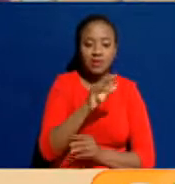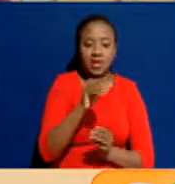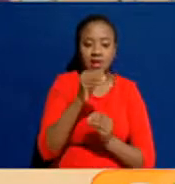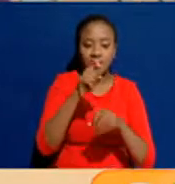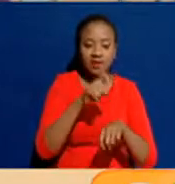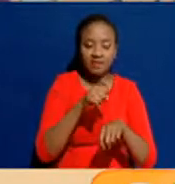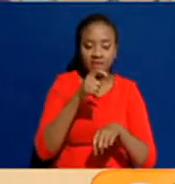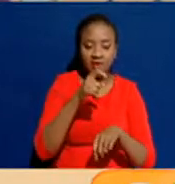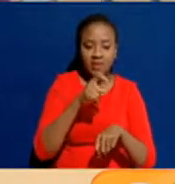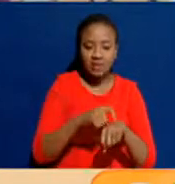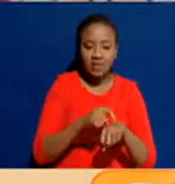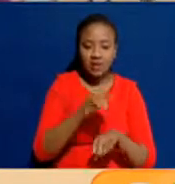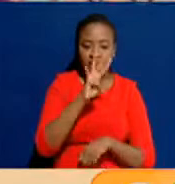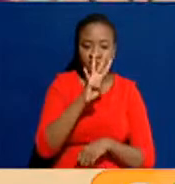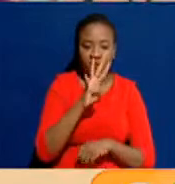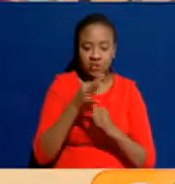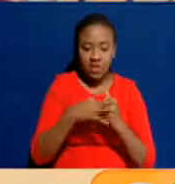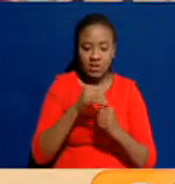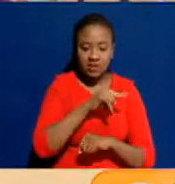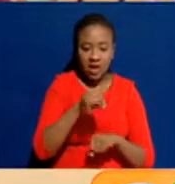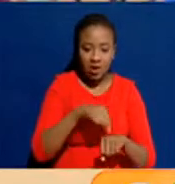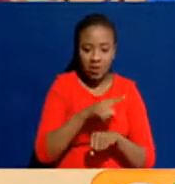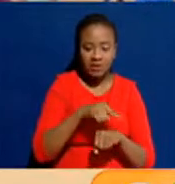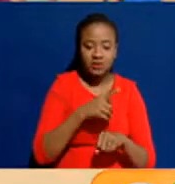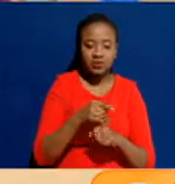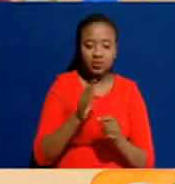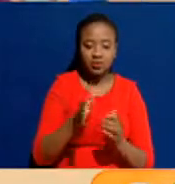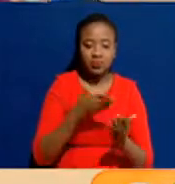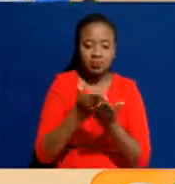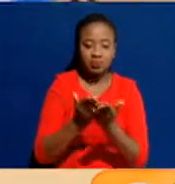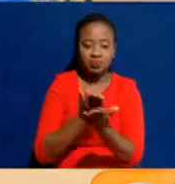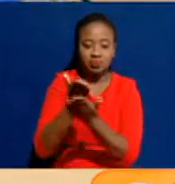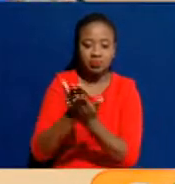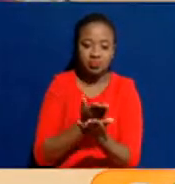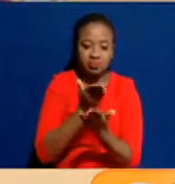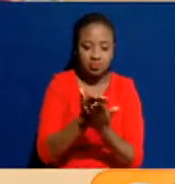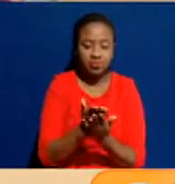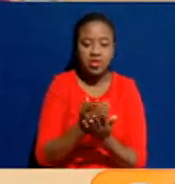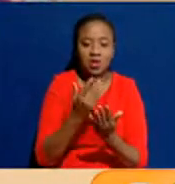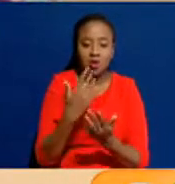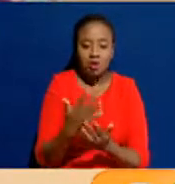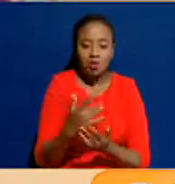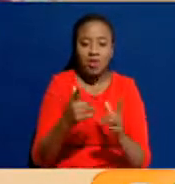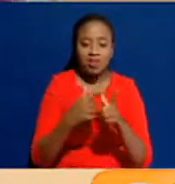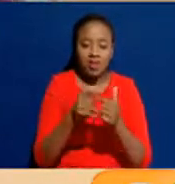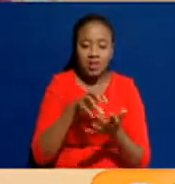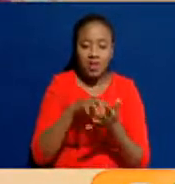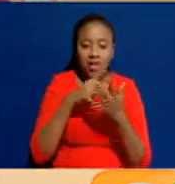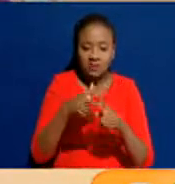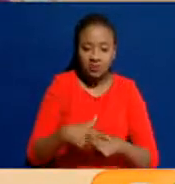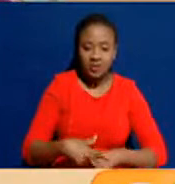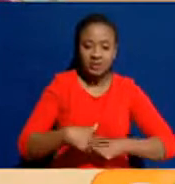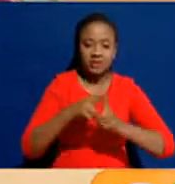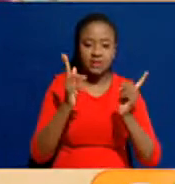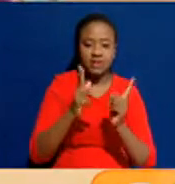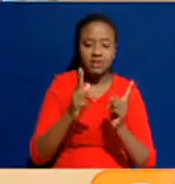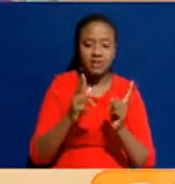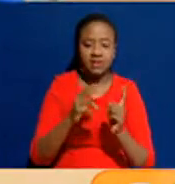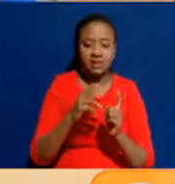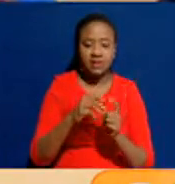saa 48 kuwasilisha stakabadhi husika kabla ya kesi hiyo kung'wananga mbele ya